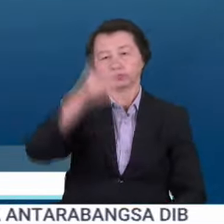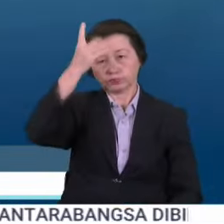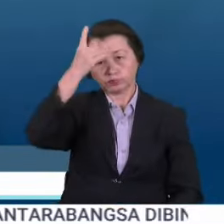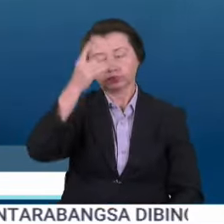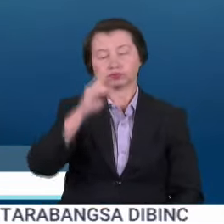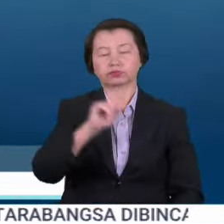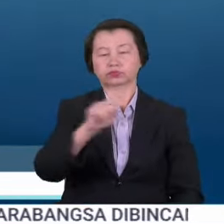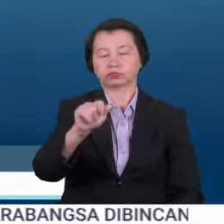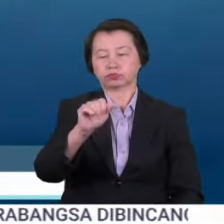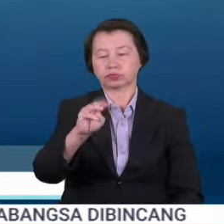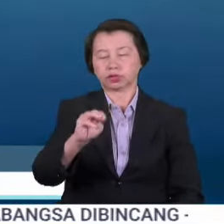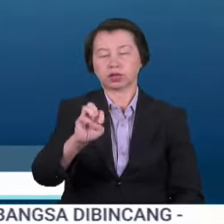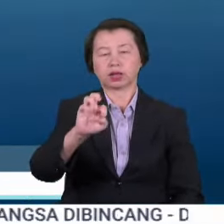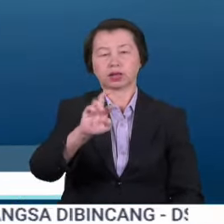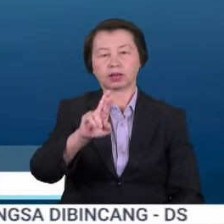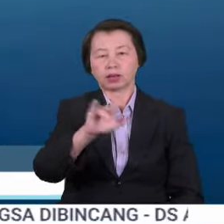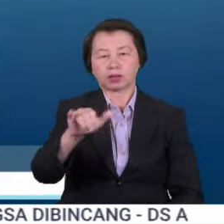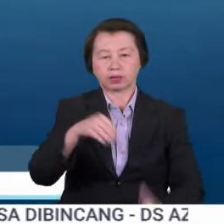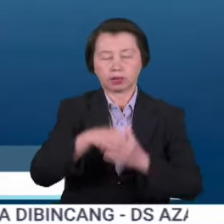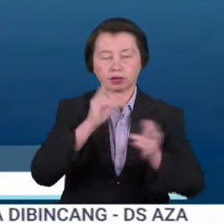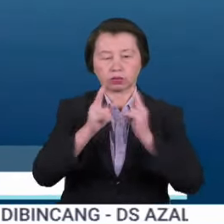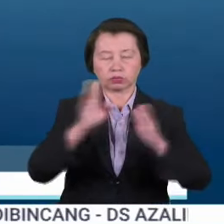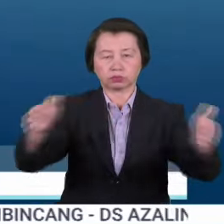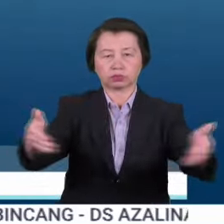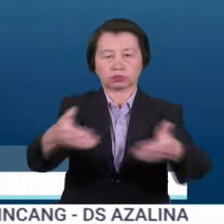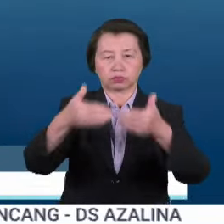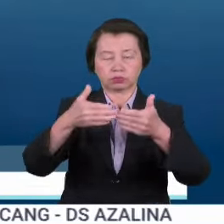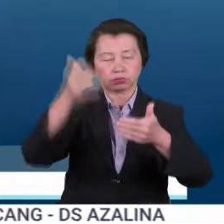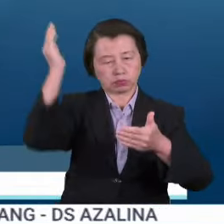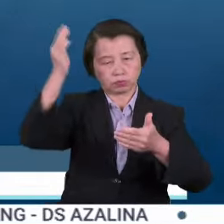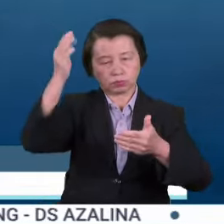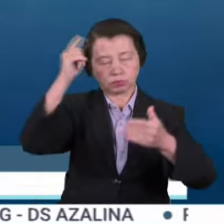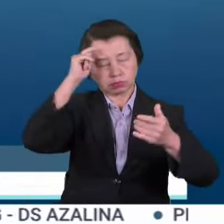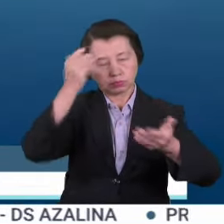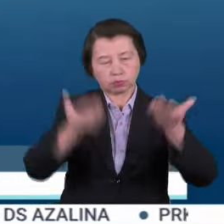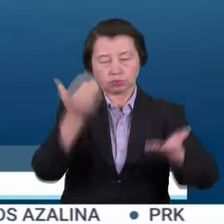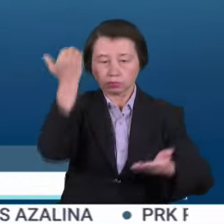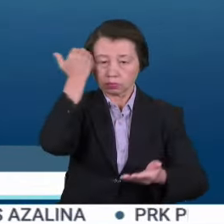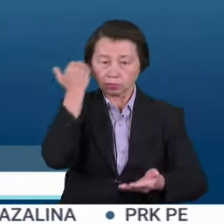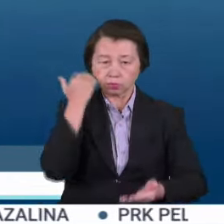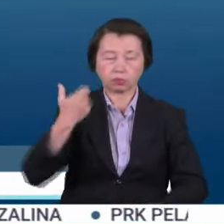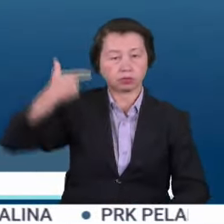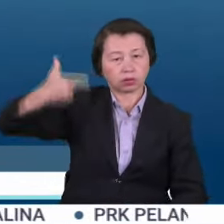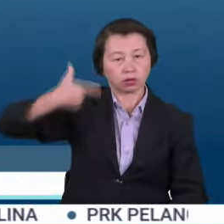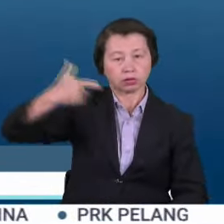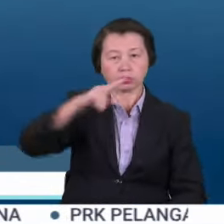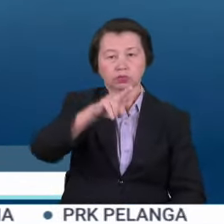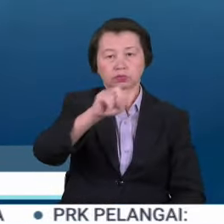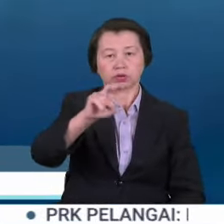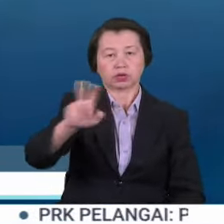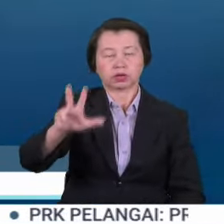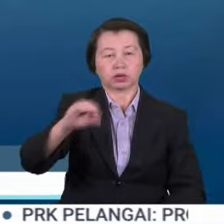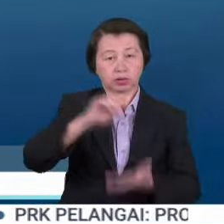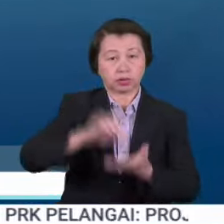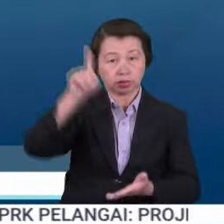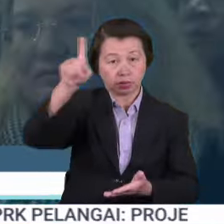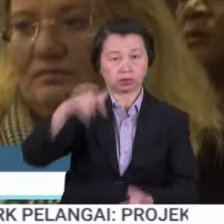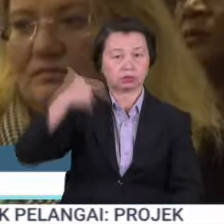Sri Dr. Zamri berkata demikian dalam ucapan penutup kolokium Timbang Tara Antarabangsa London 2023 di London.